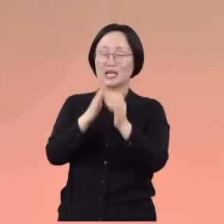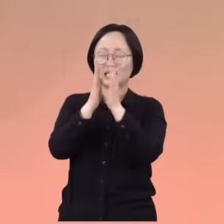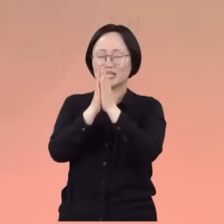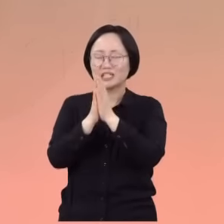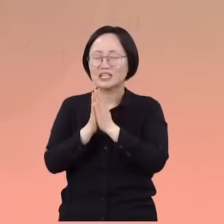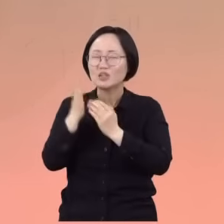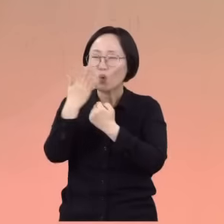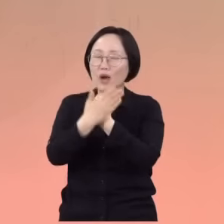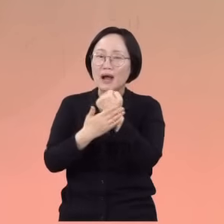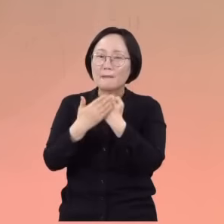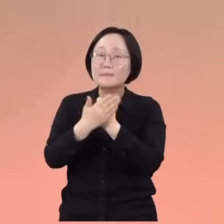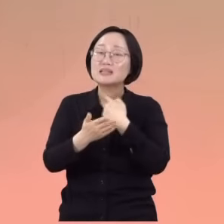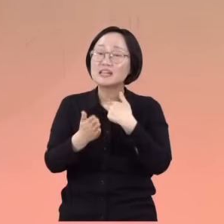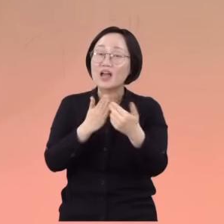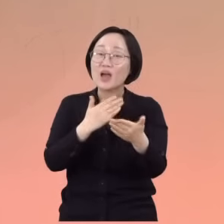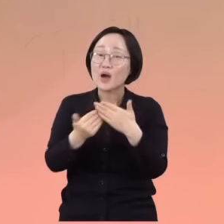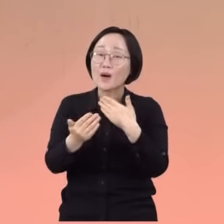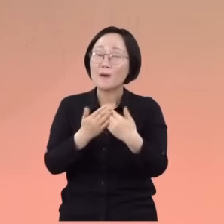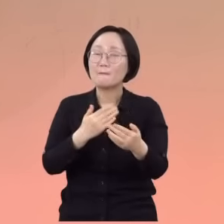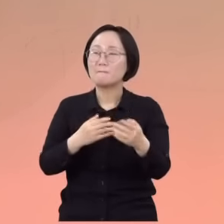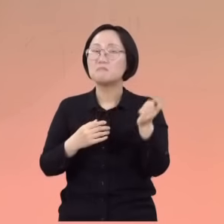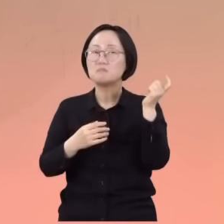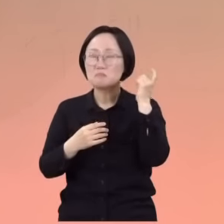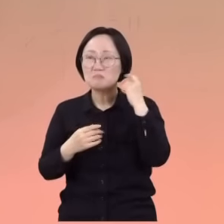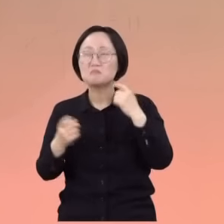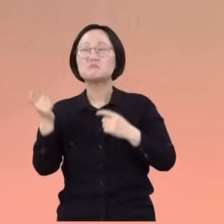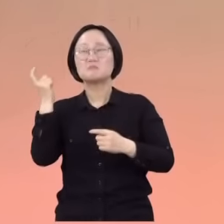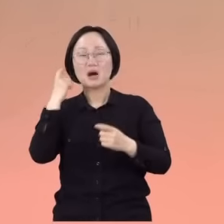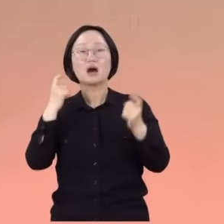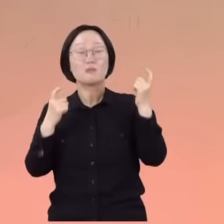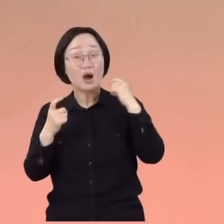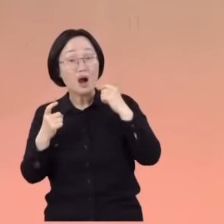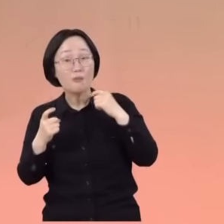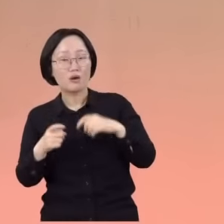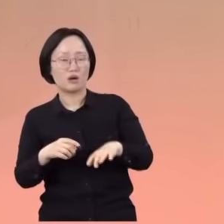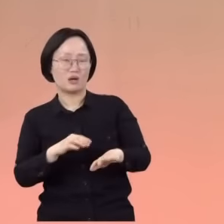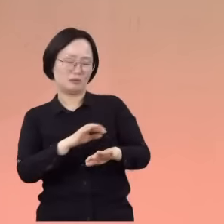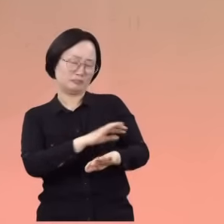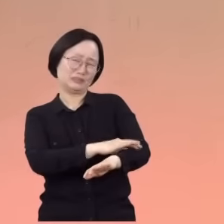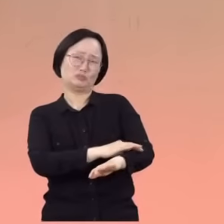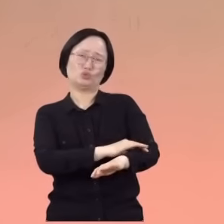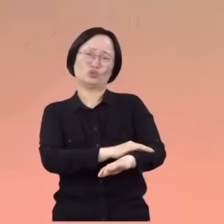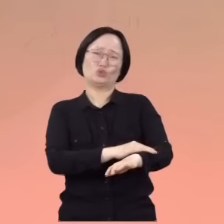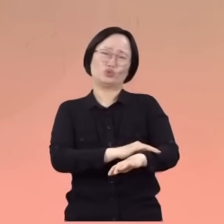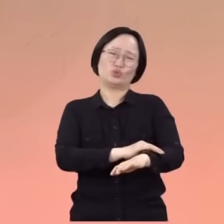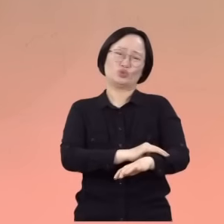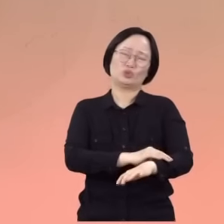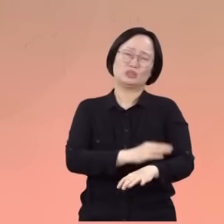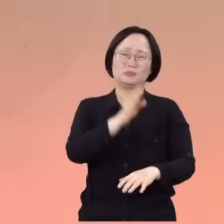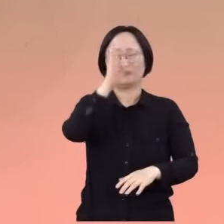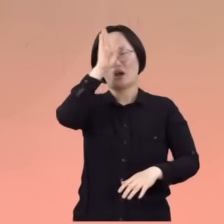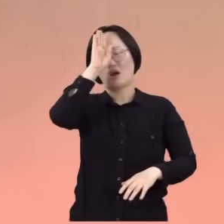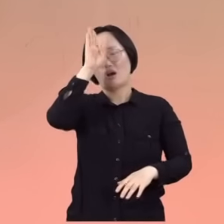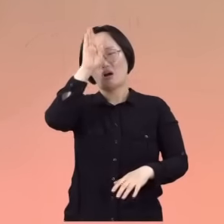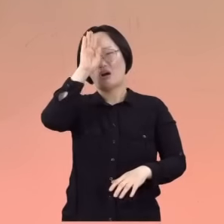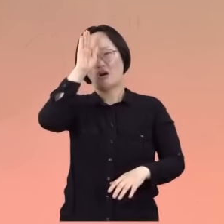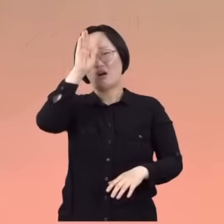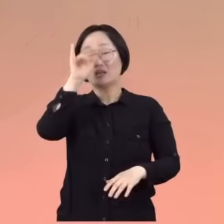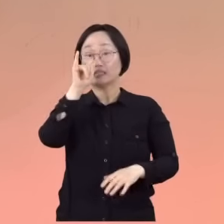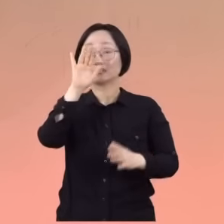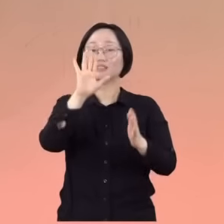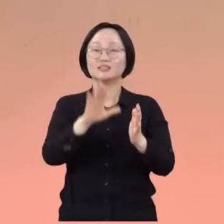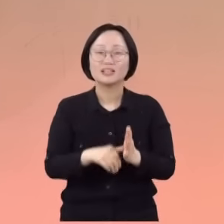얘기 들어보면 아토피라 피부병에 걸렸는데 부처님께 기도하고 난